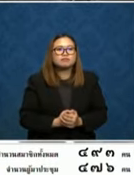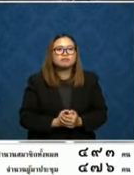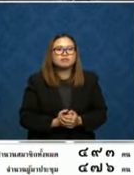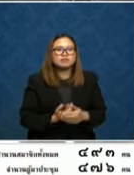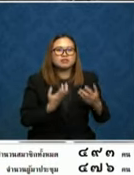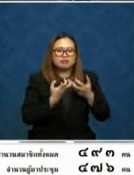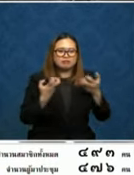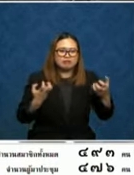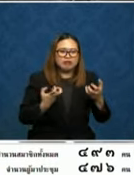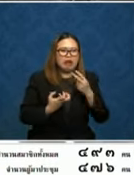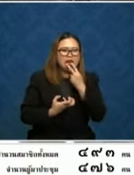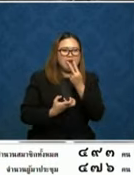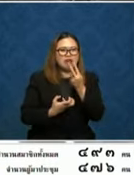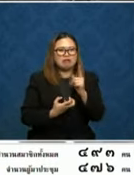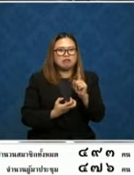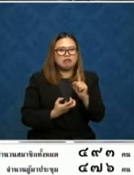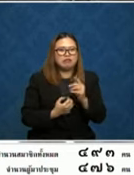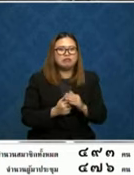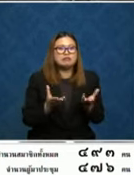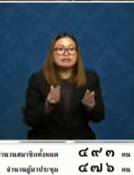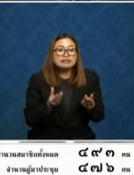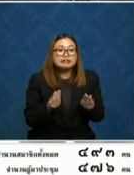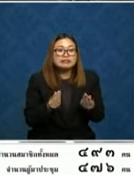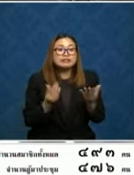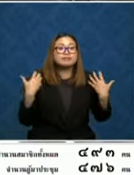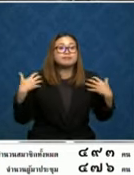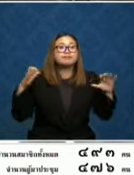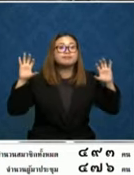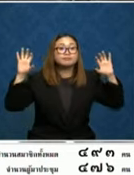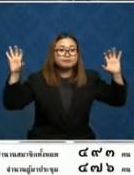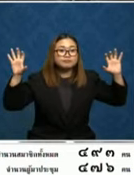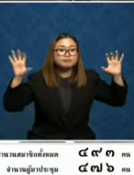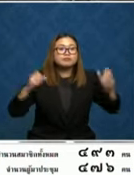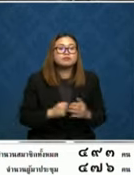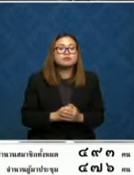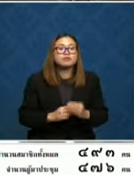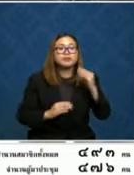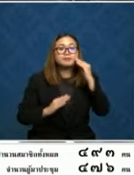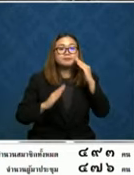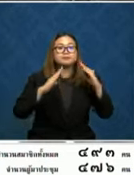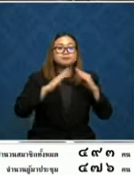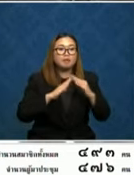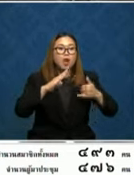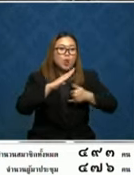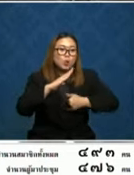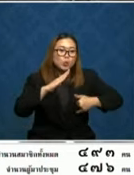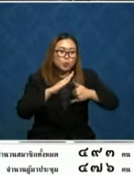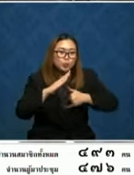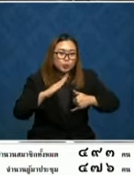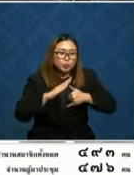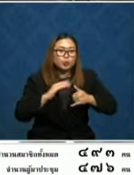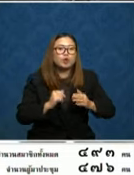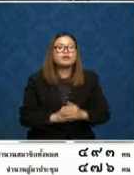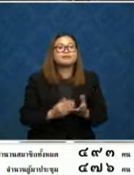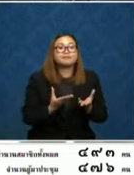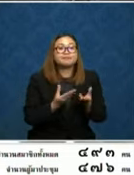ว่าที่ดินราชพัสดุที่เพื่อเป็นการที่อยู่อาศัยของประชาชนกับที่ทำกินเนี่ยนะครับ